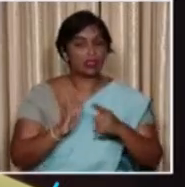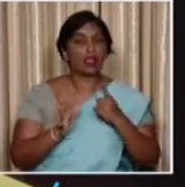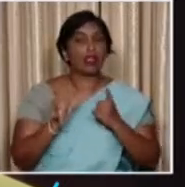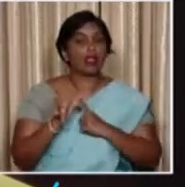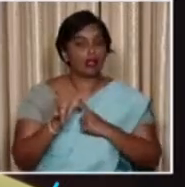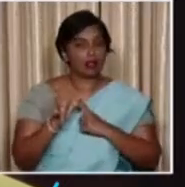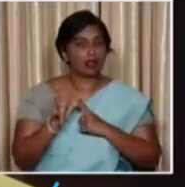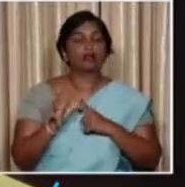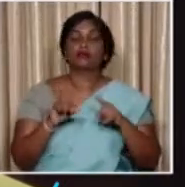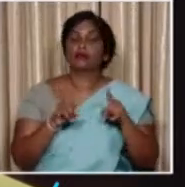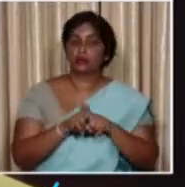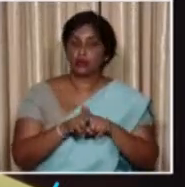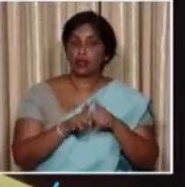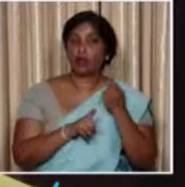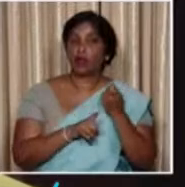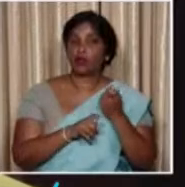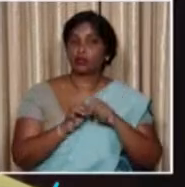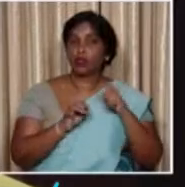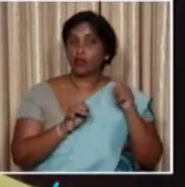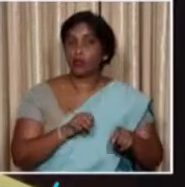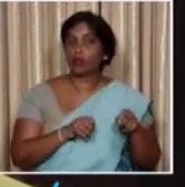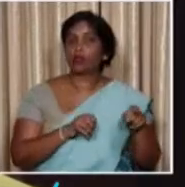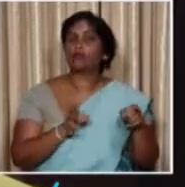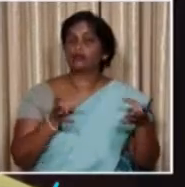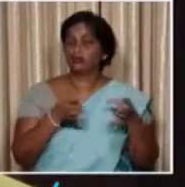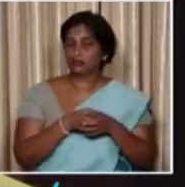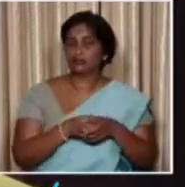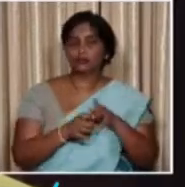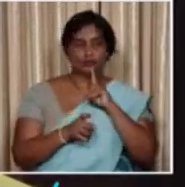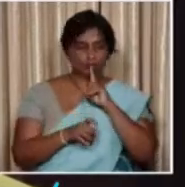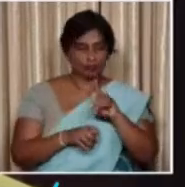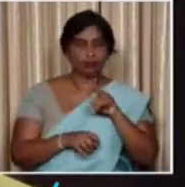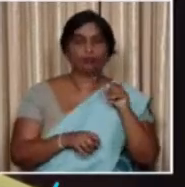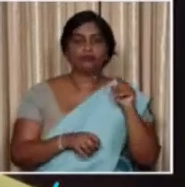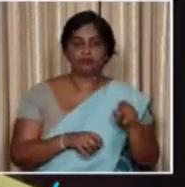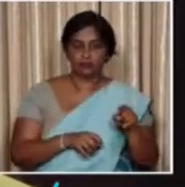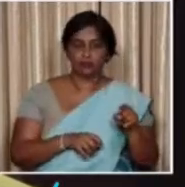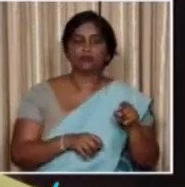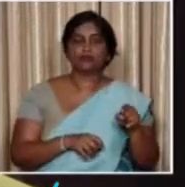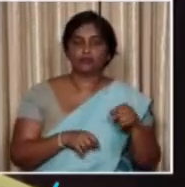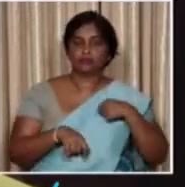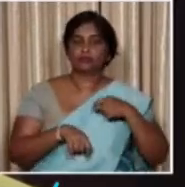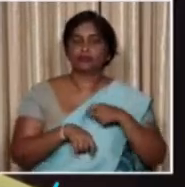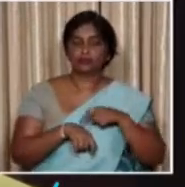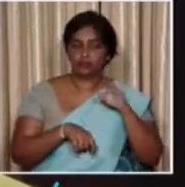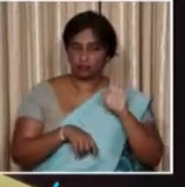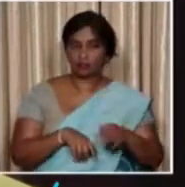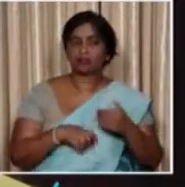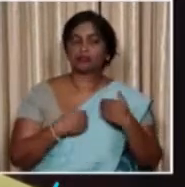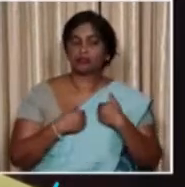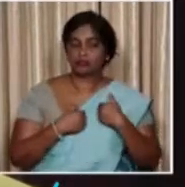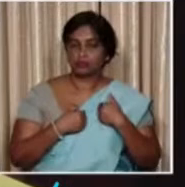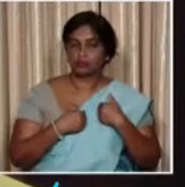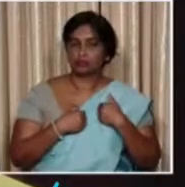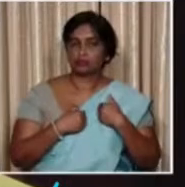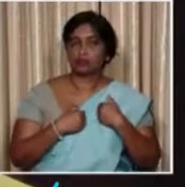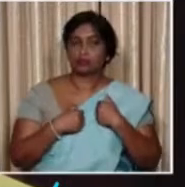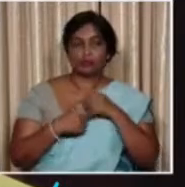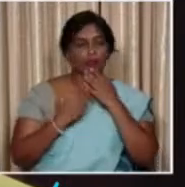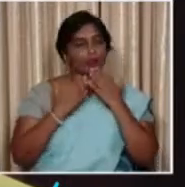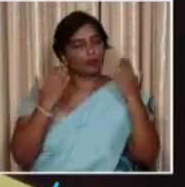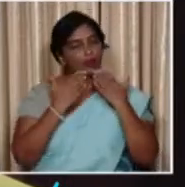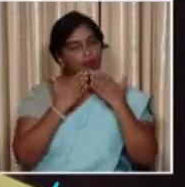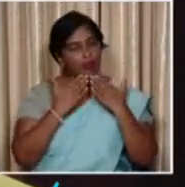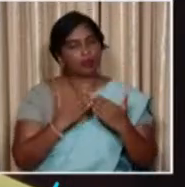ආටිගල සහ මූල්‍ය මණ්ඩලය කියන එක ඔප්පු වෙලා තිබෙනවා. ඒ නිසා මම මේ අවස්ථාවේ අපේ හදපිරි